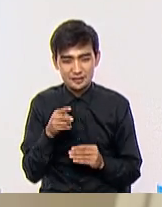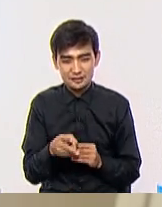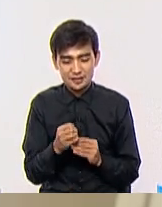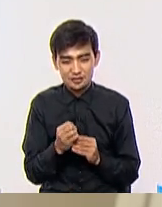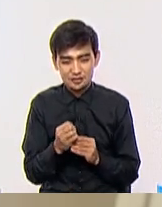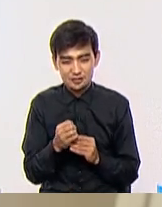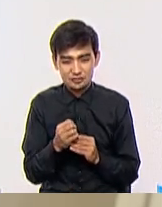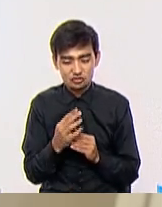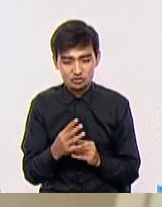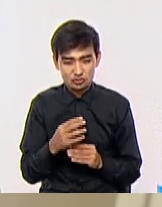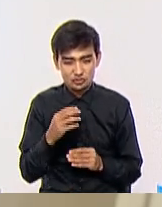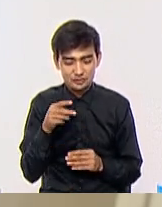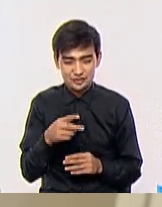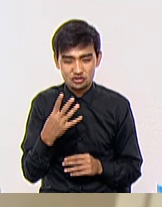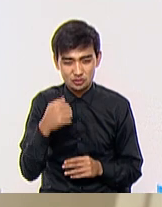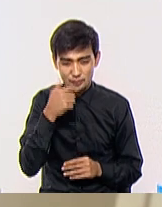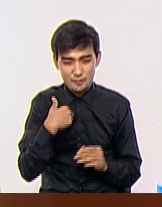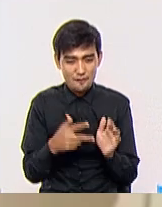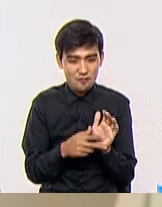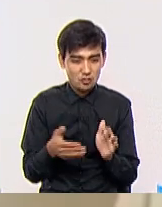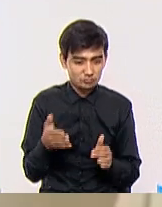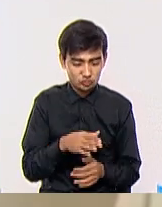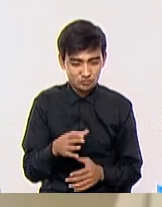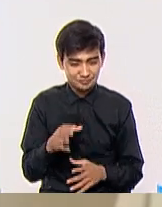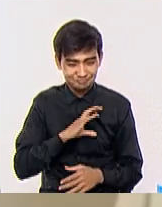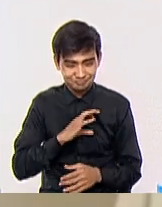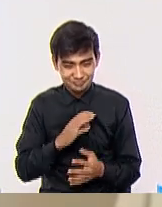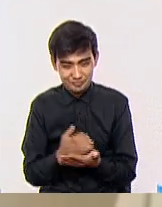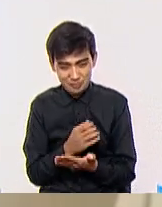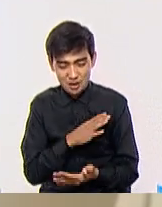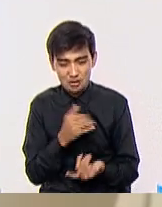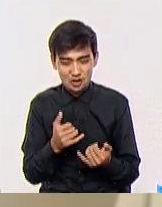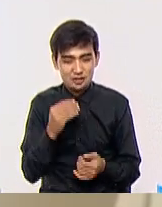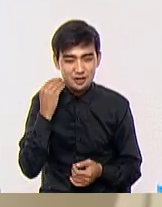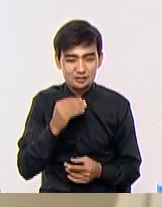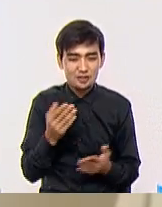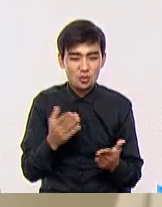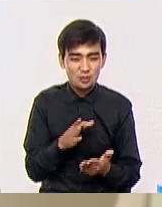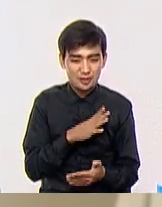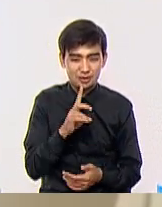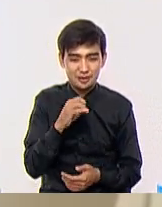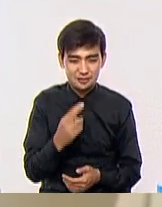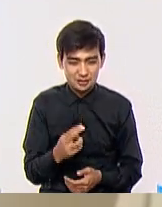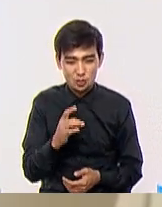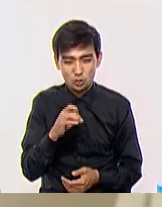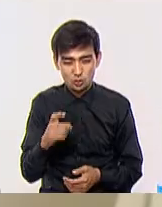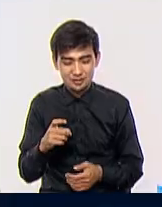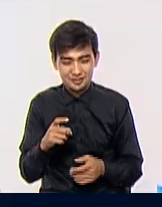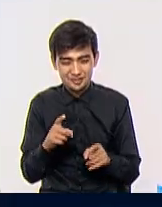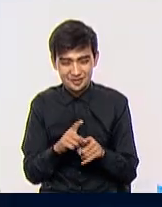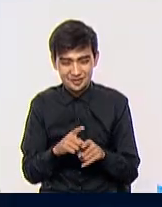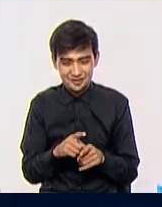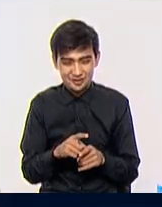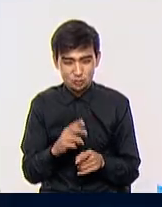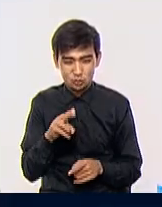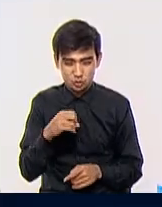2004 жылы Афинада 8 ғана жүлде алғанбыз. Әрине бұл жерде мәселе сапасында. Ал енді осы сапасының нашарлығын ұлттық рухқа апарып тірек қою деген біздің